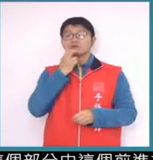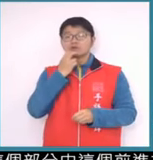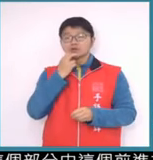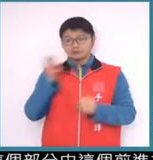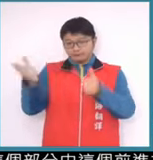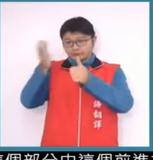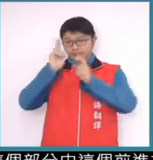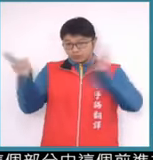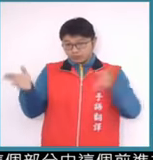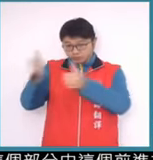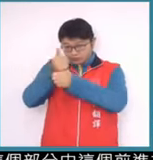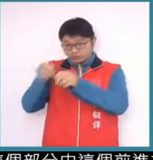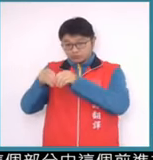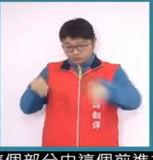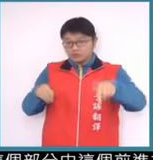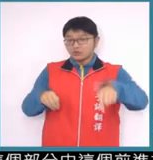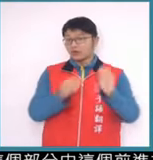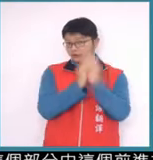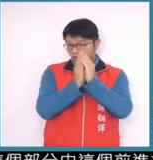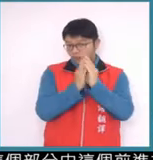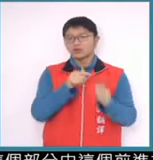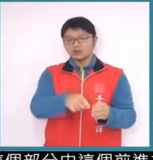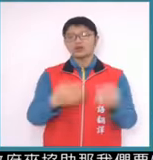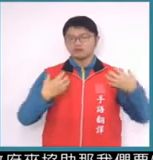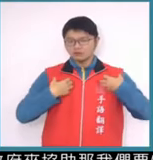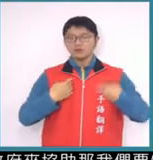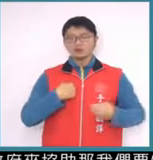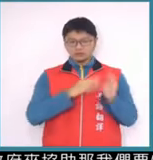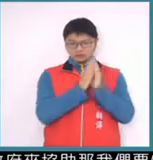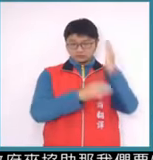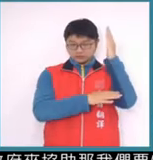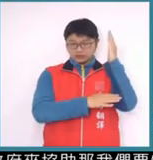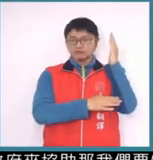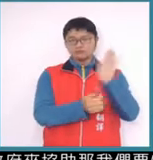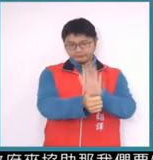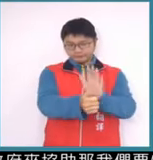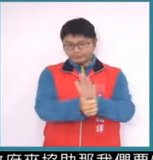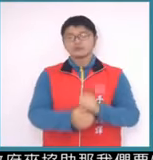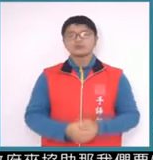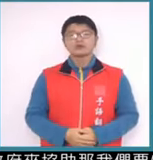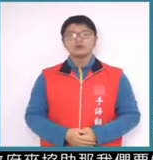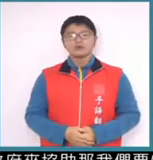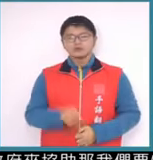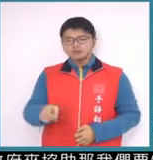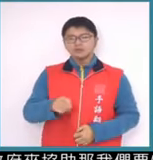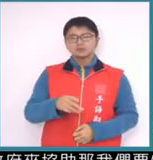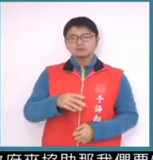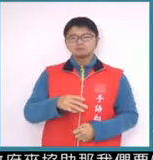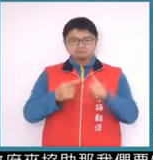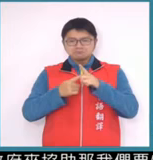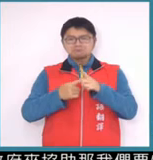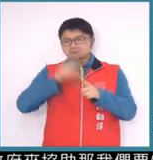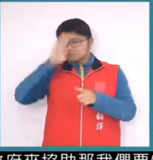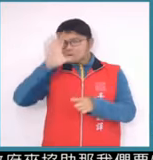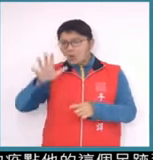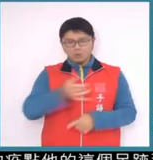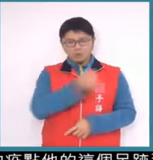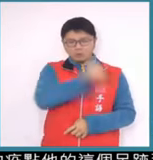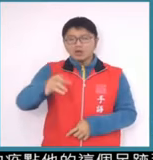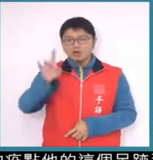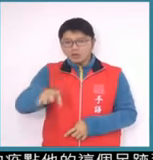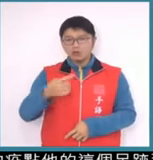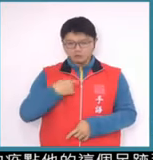那我们要特别的是要调查移工的异地，他的这个足迹。 那移工在我们初步有调查出的